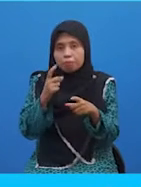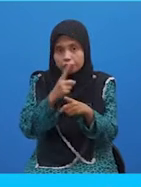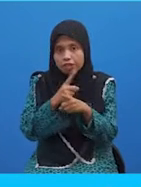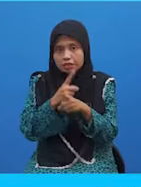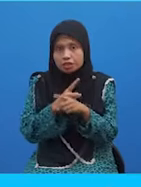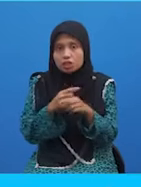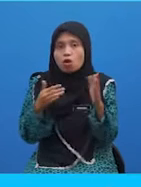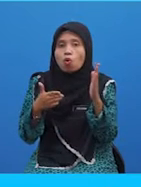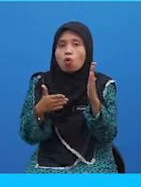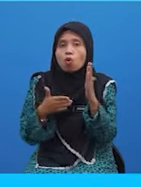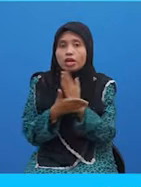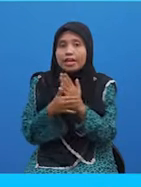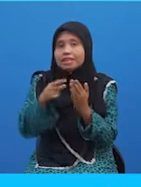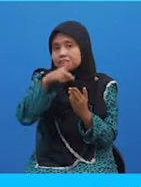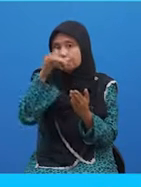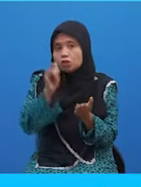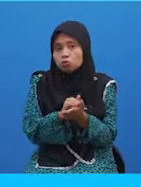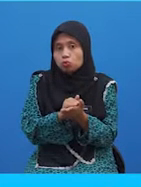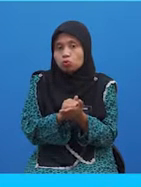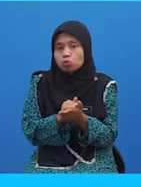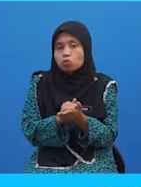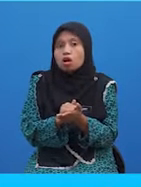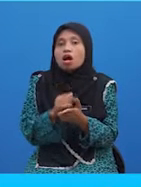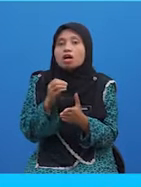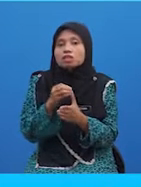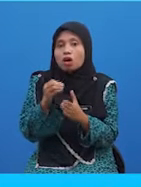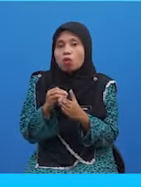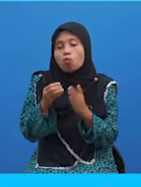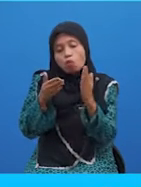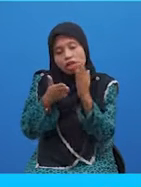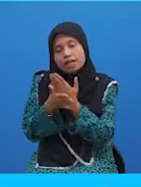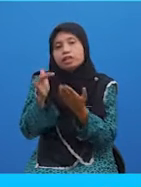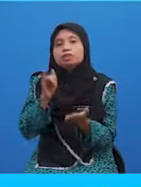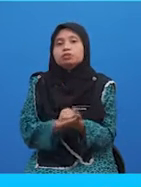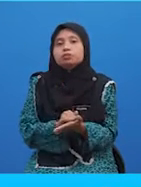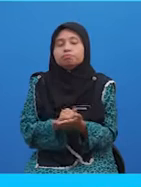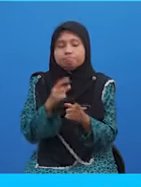Pembetulannya ialah oleh sebab itu atau oleh itu.